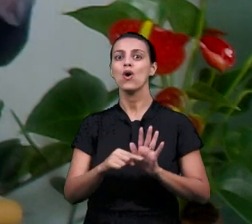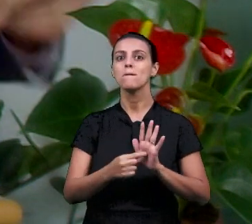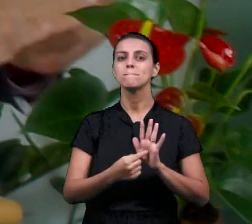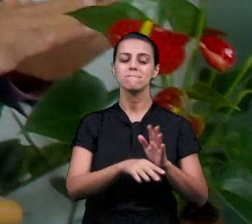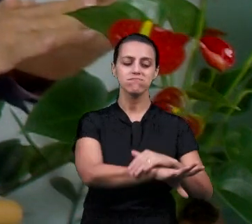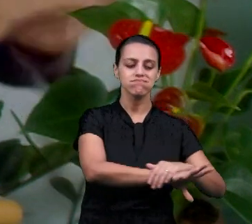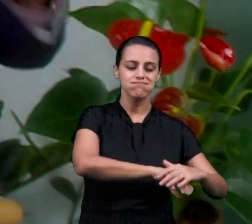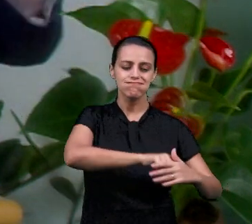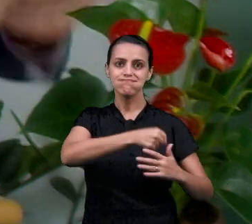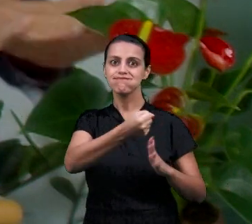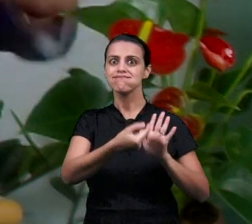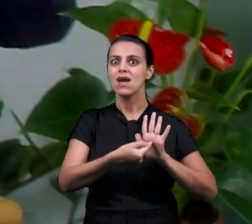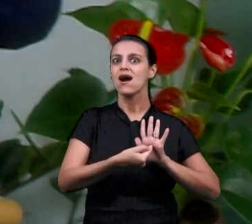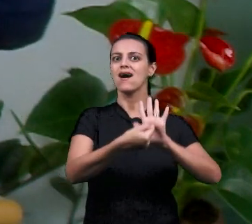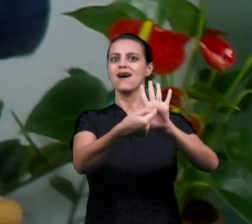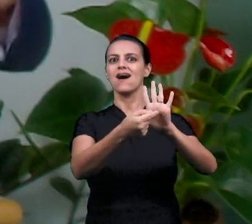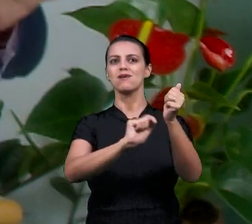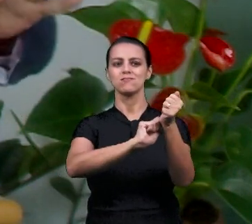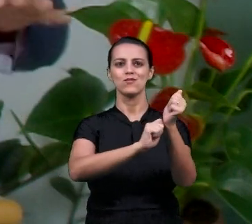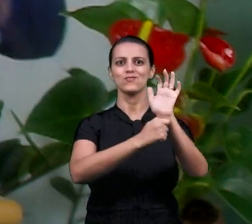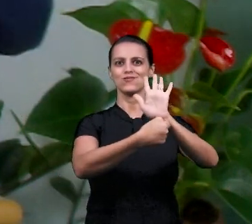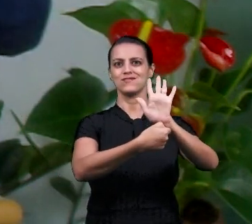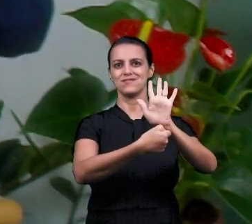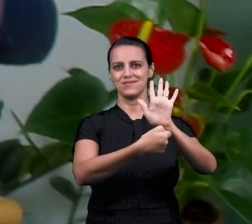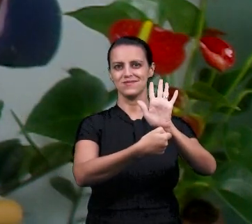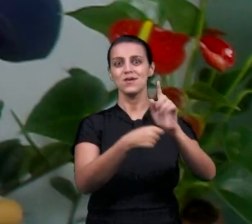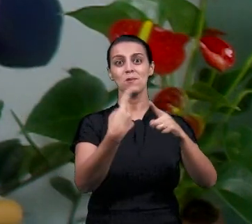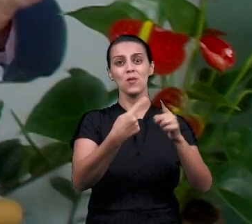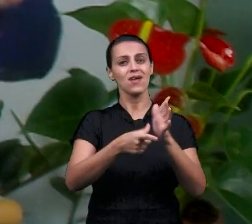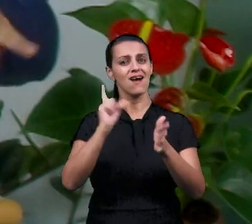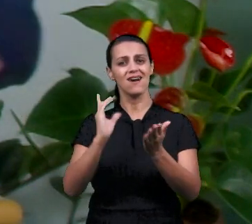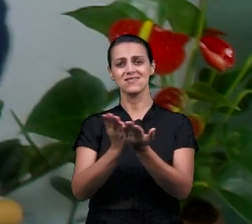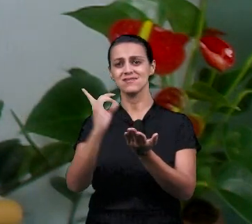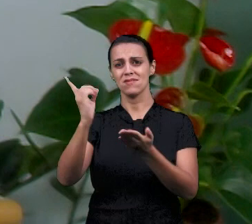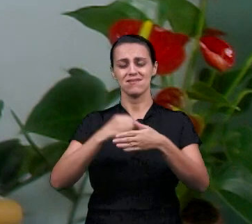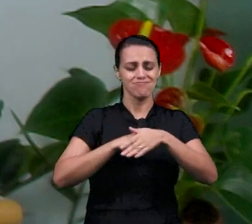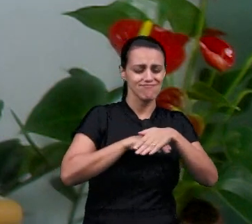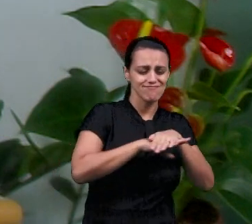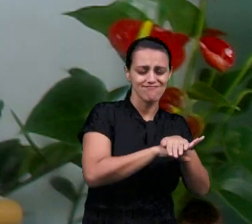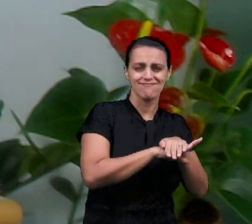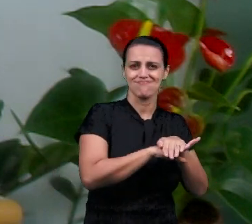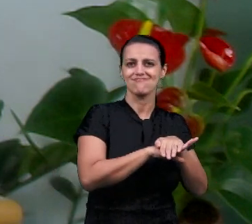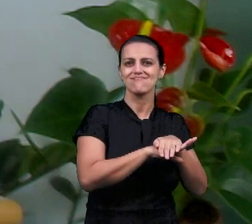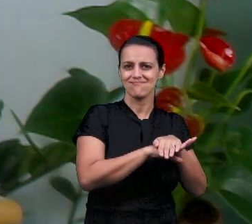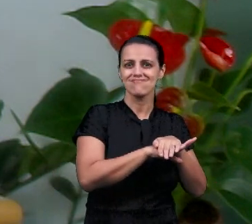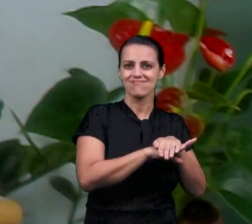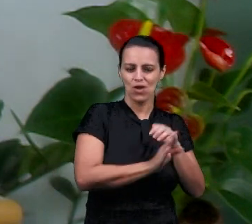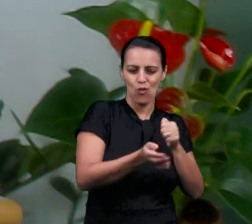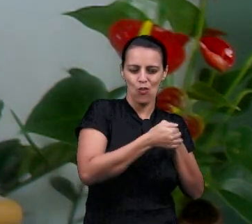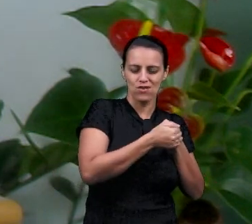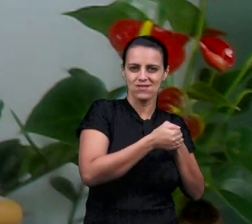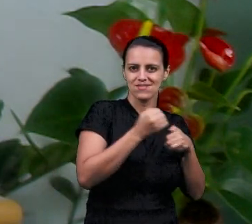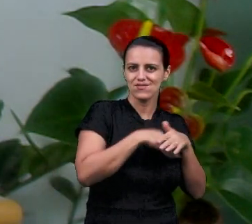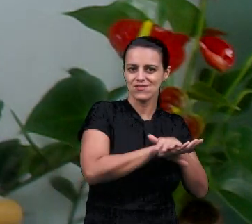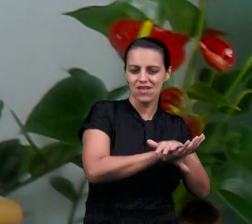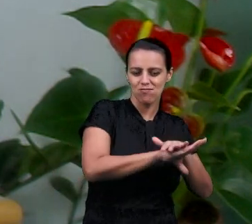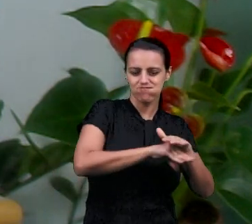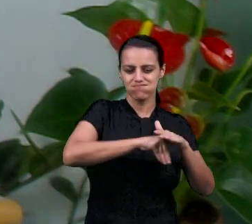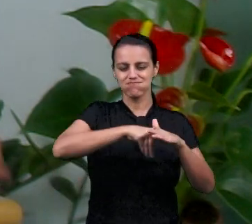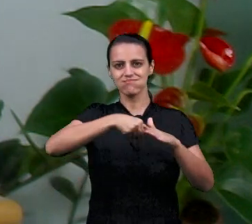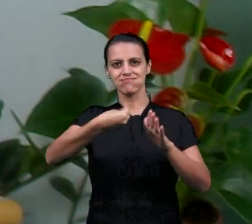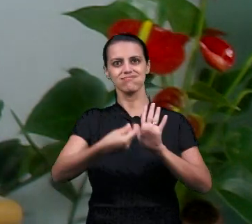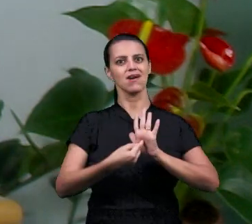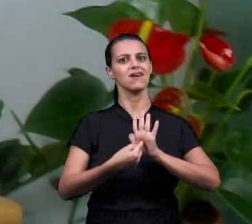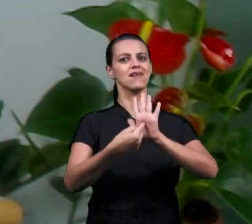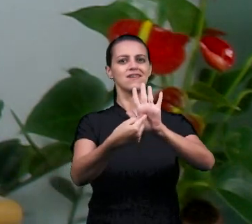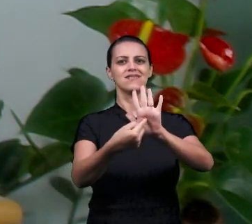qui était caché, qui était le trésor qui était caché dans le champ, qui était la parole qui était cachée. Maintenant, elle a été ramenée de manière